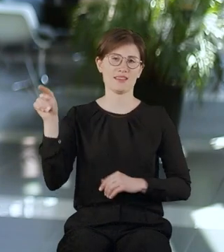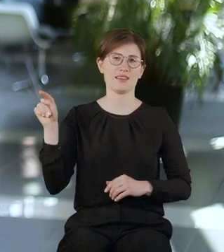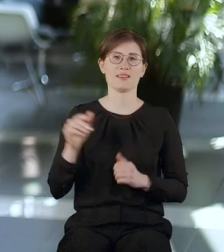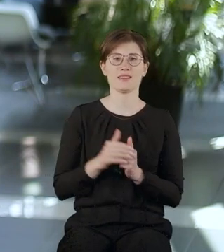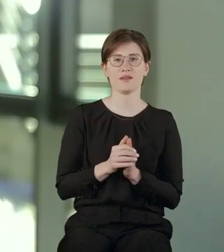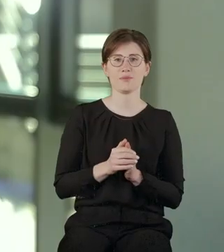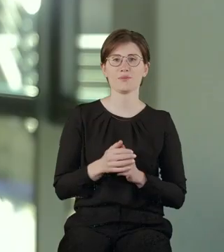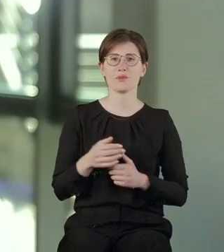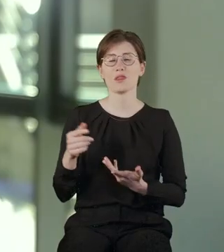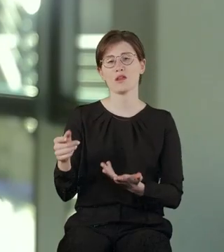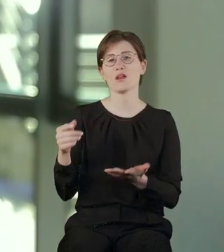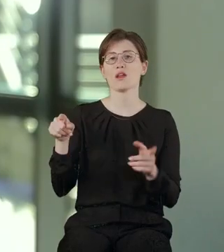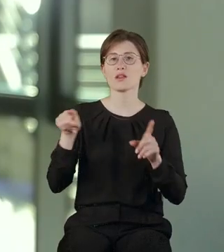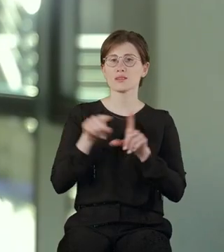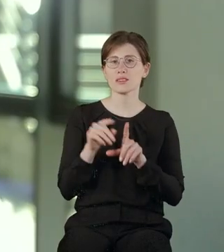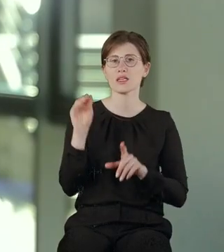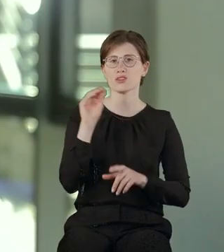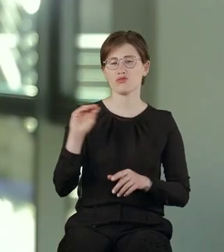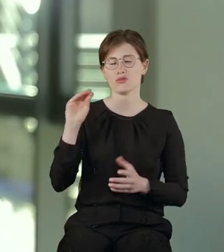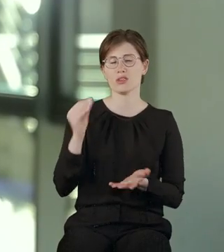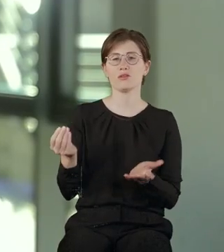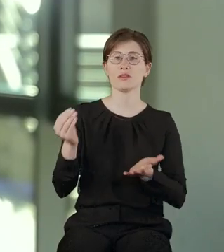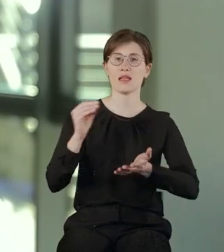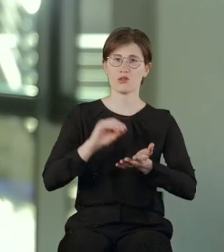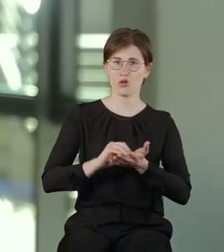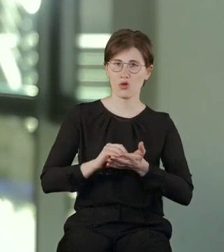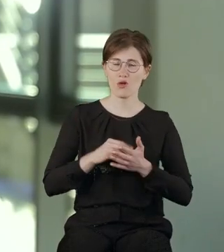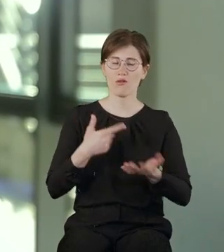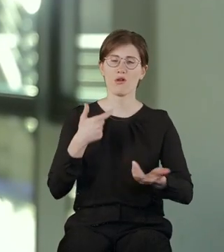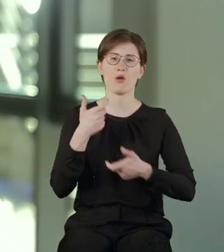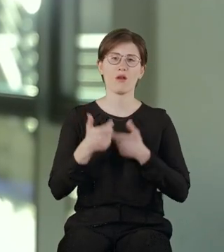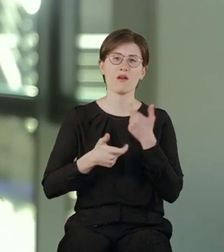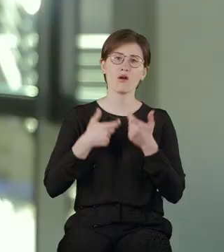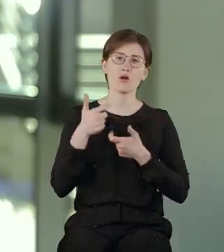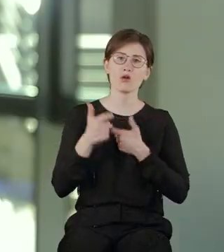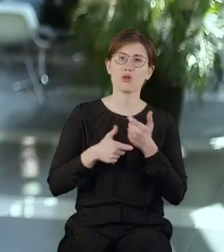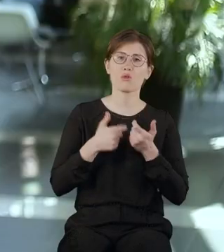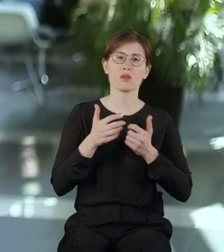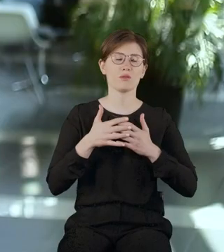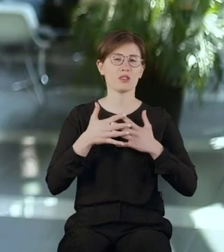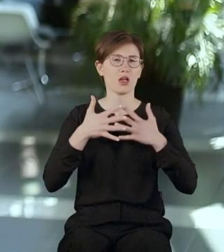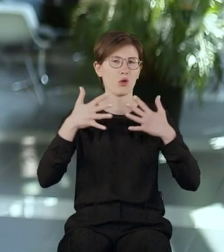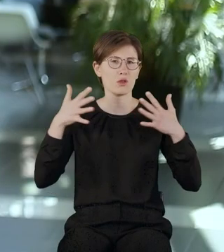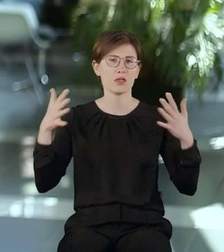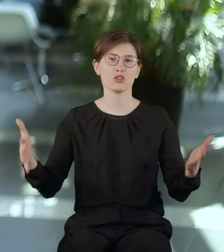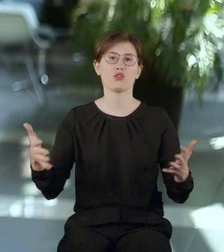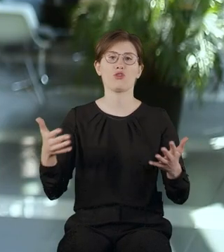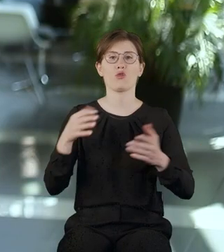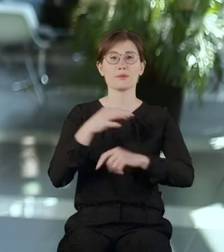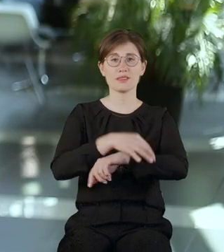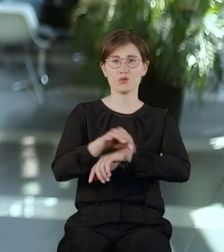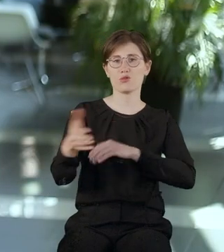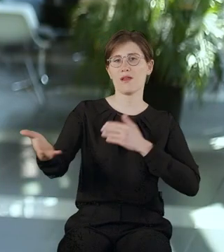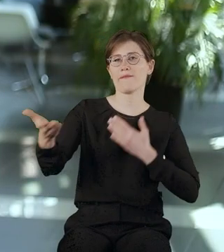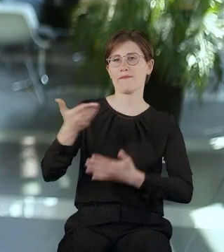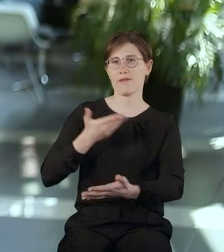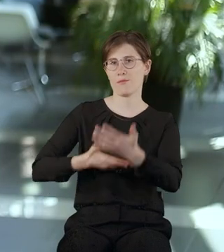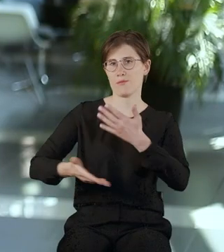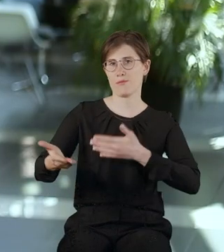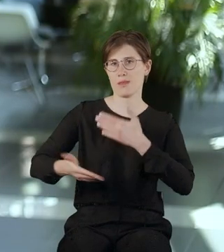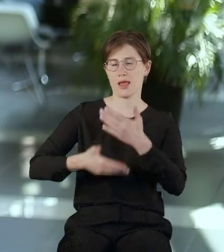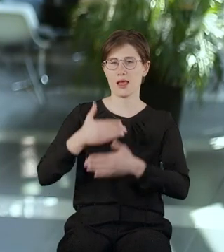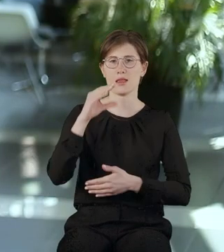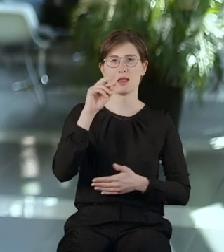tych ośrodków. Oprócz tego prowadzona jest szeroko zakrojona wymiana studencka w ramach